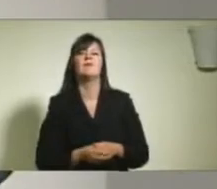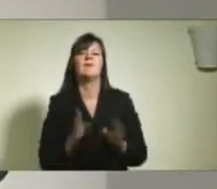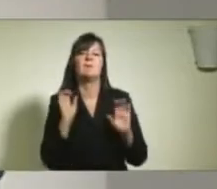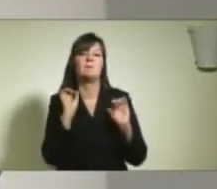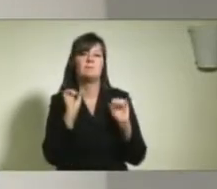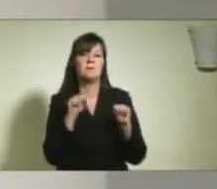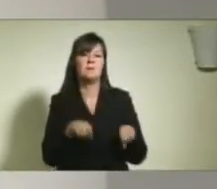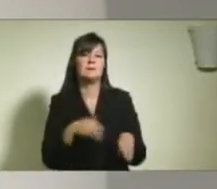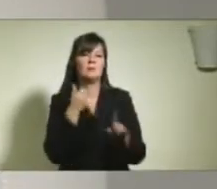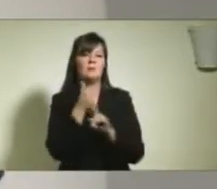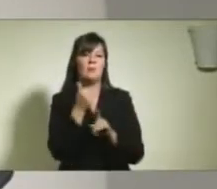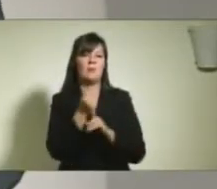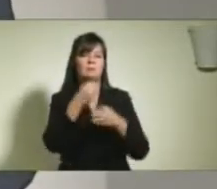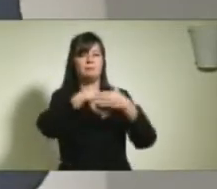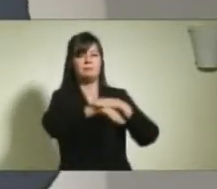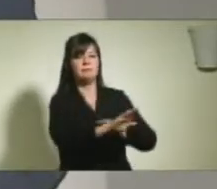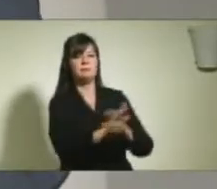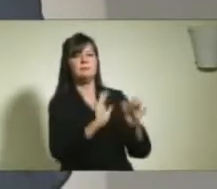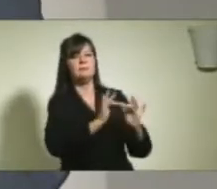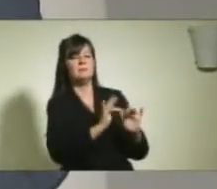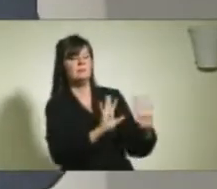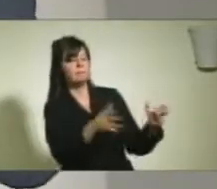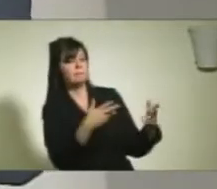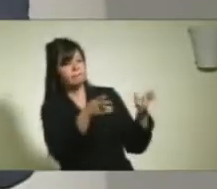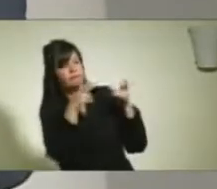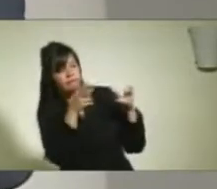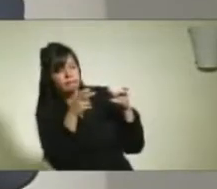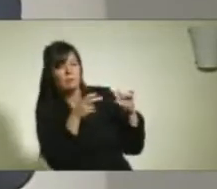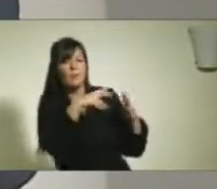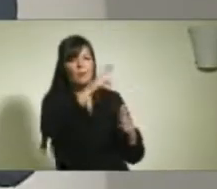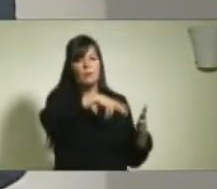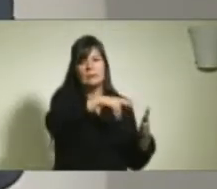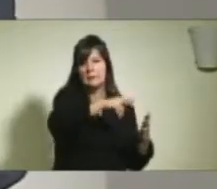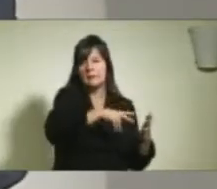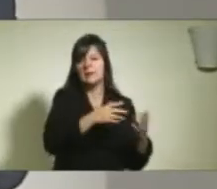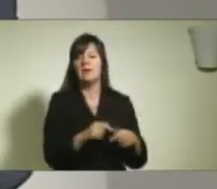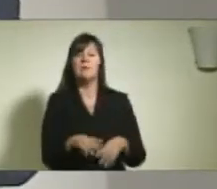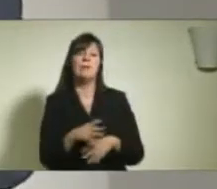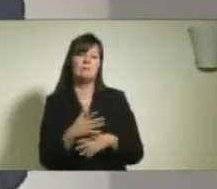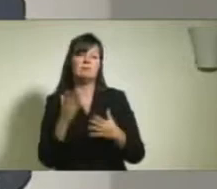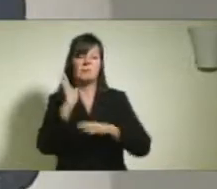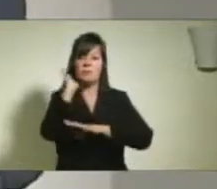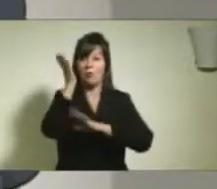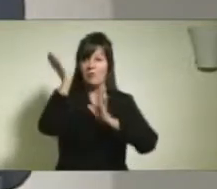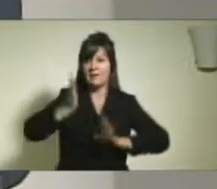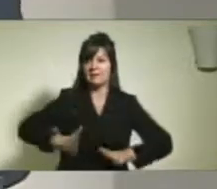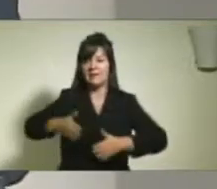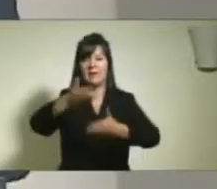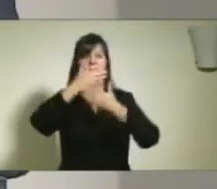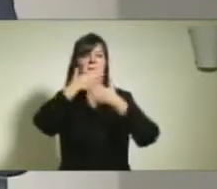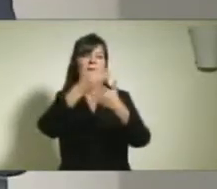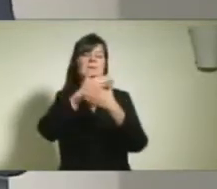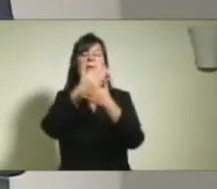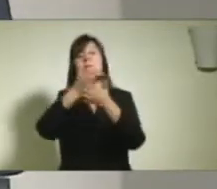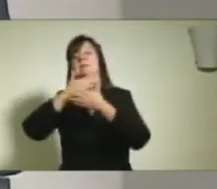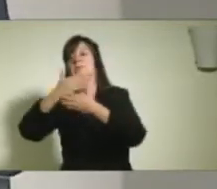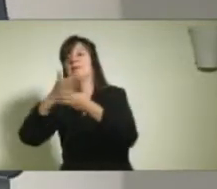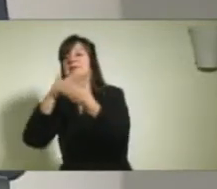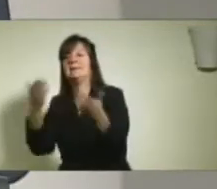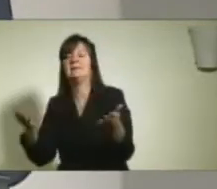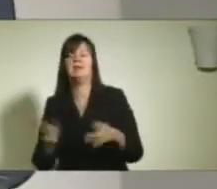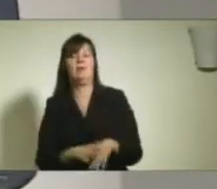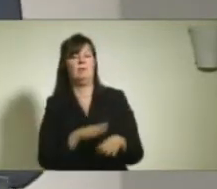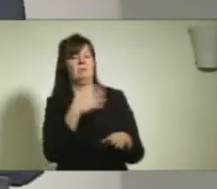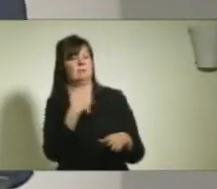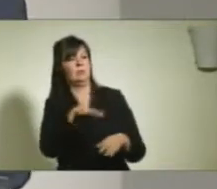chercher pour l'utiliser. Donc, remercier nos conférenciers et conférencières, la richesse de leur